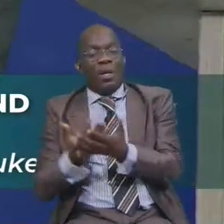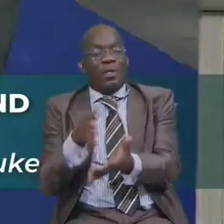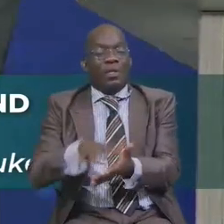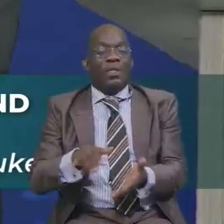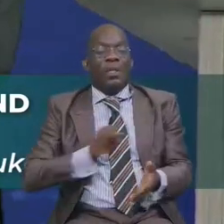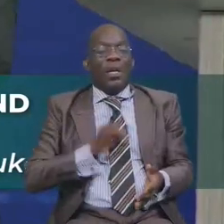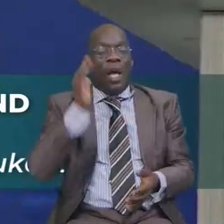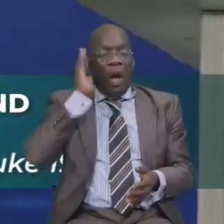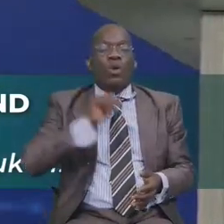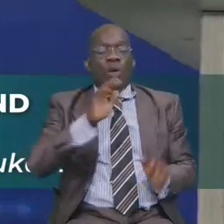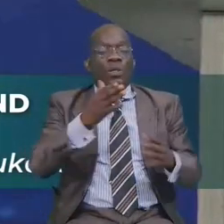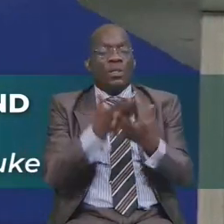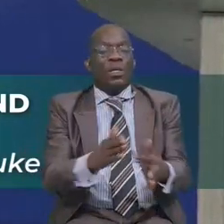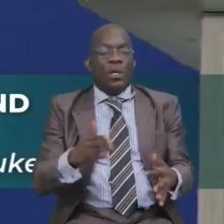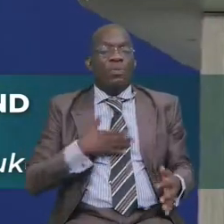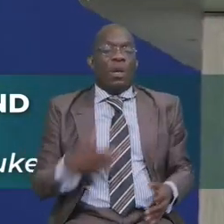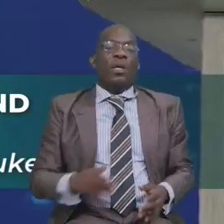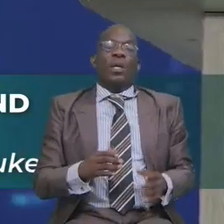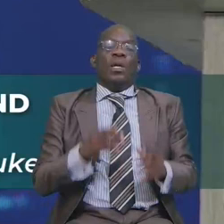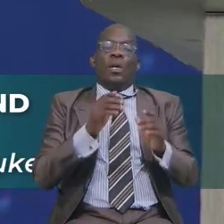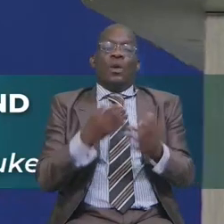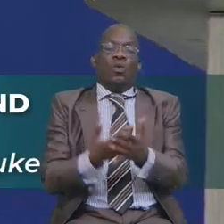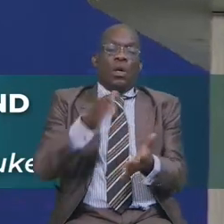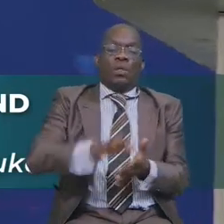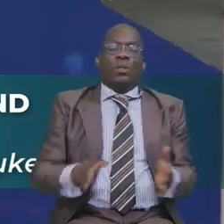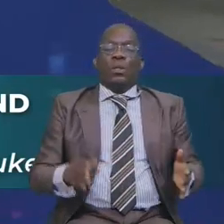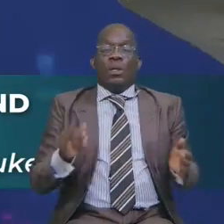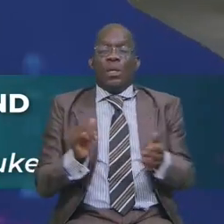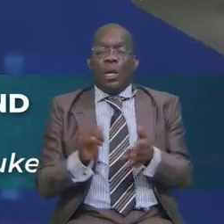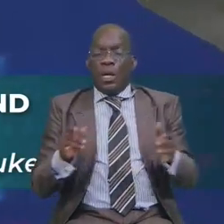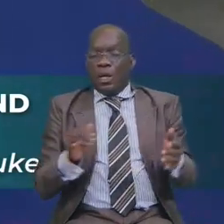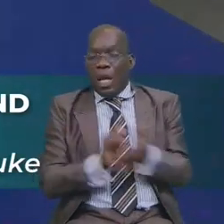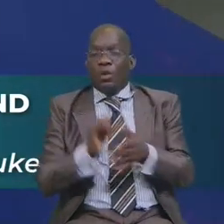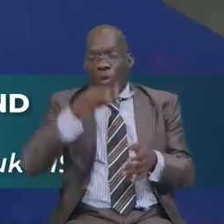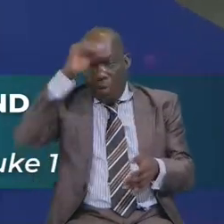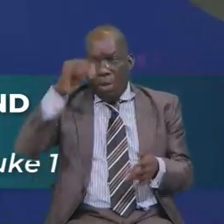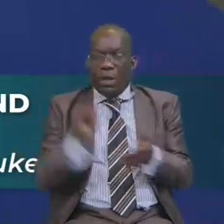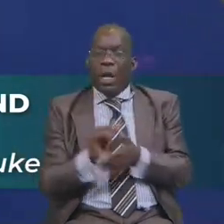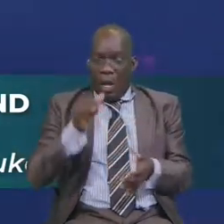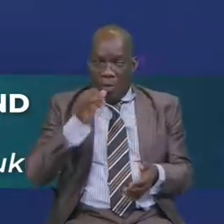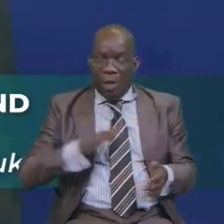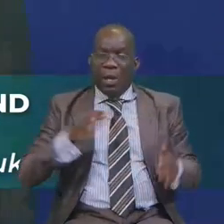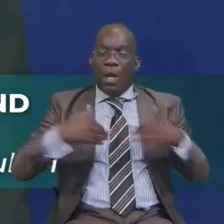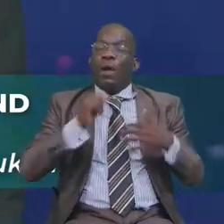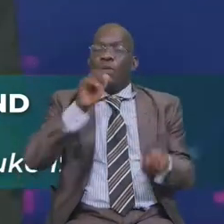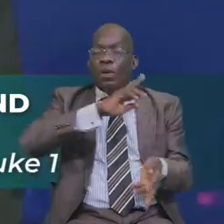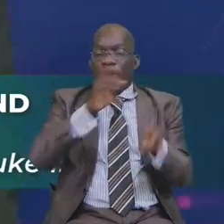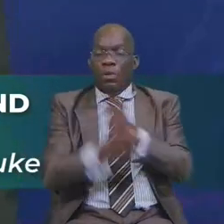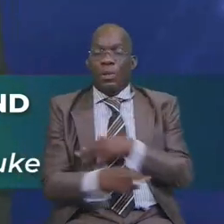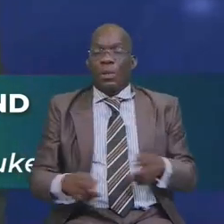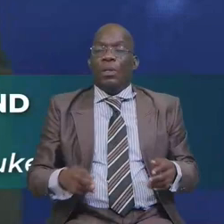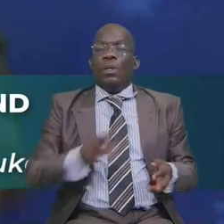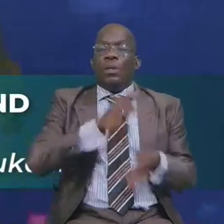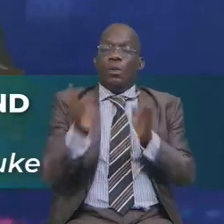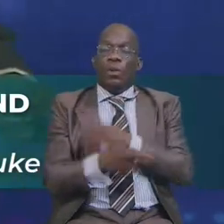vais pas me séparer de quelqu'un. Quelqu'un comme ça ne sait pas repentir. Une femme comme ça ne sait pas repentir. La repentance,